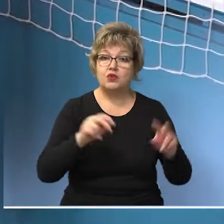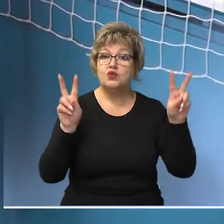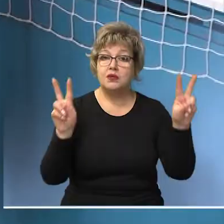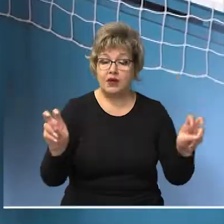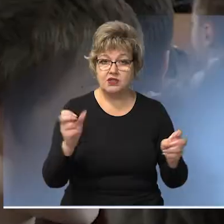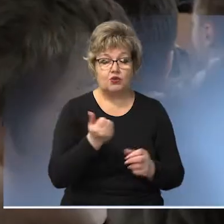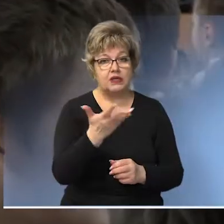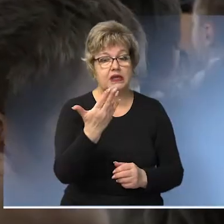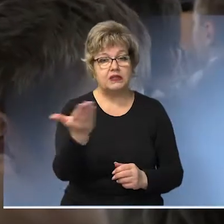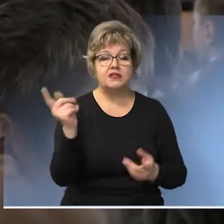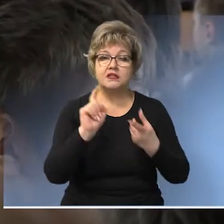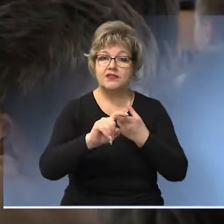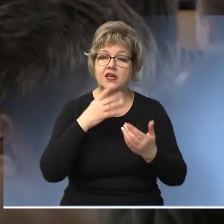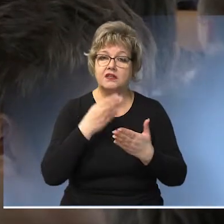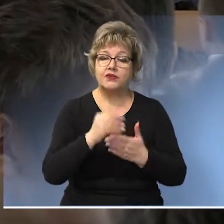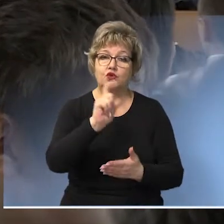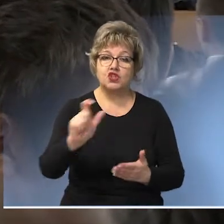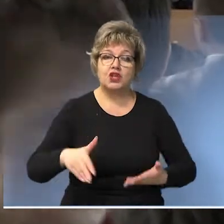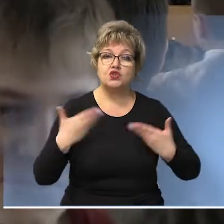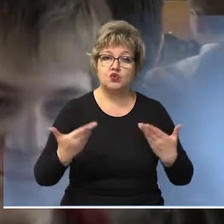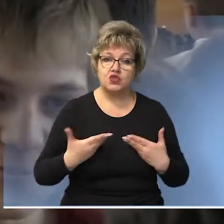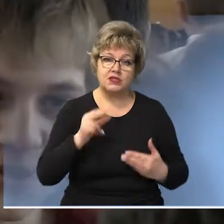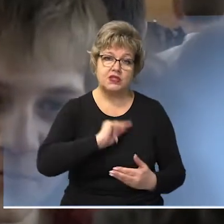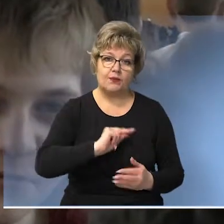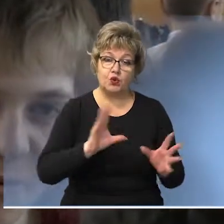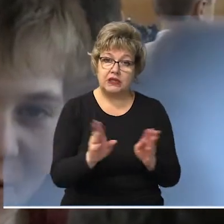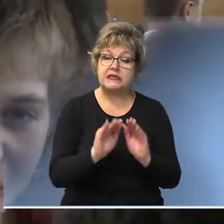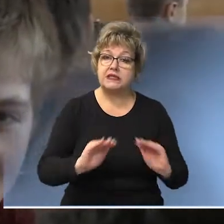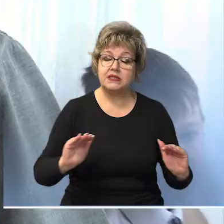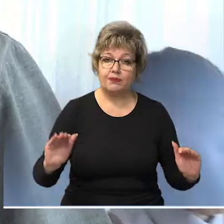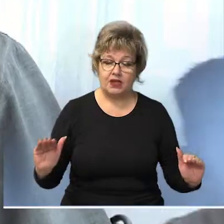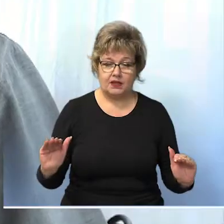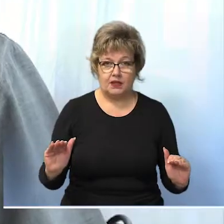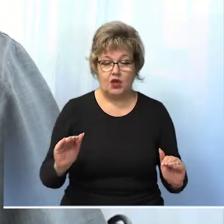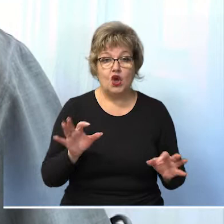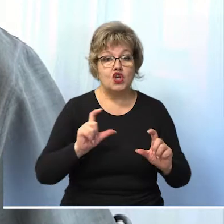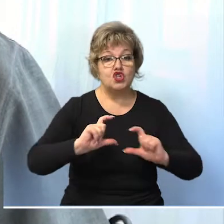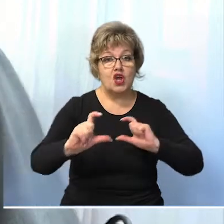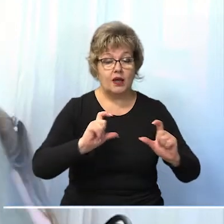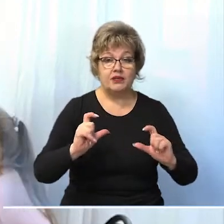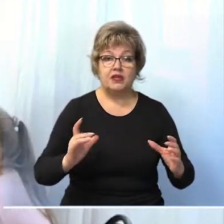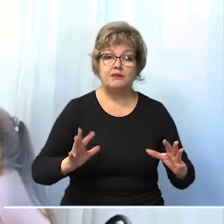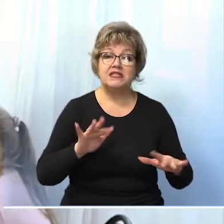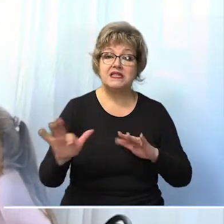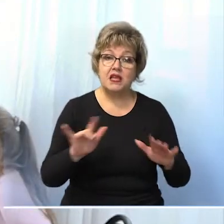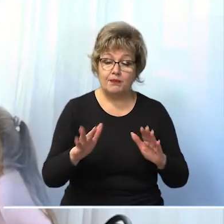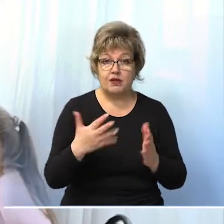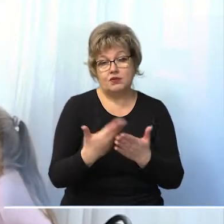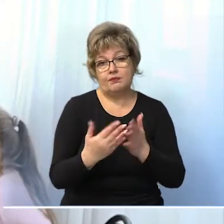на военную тематику. Некоторые из них связали свою гражданскую жизнь с работой с детьми. Ну, шахматами я занимаюсь